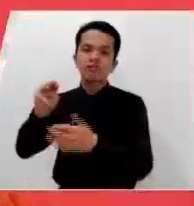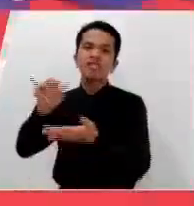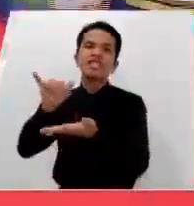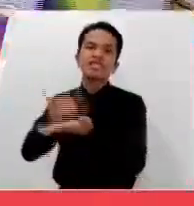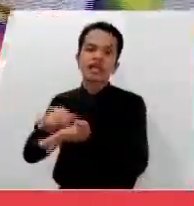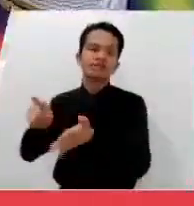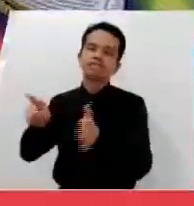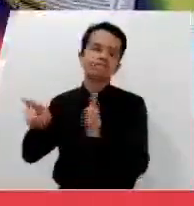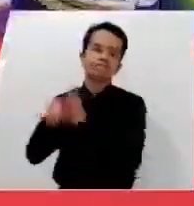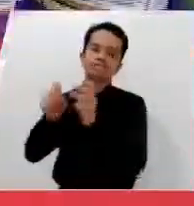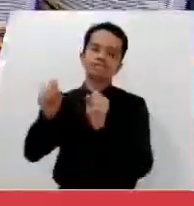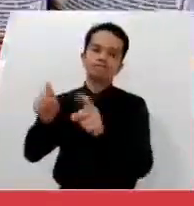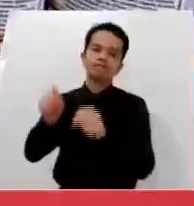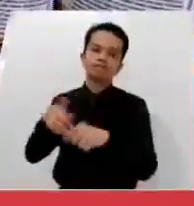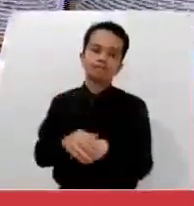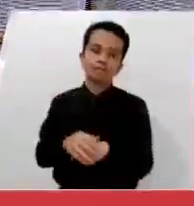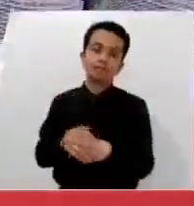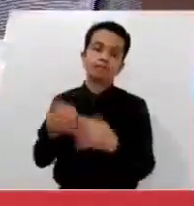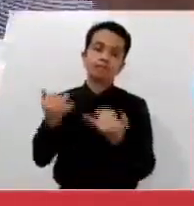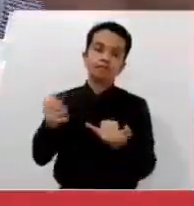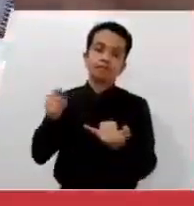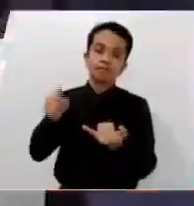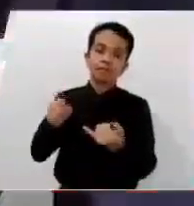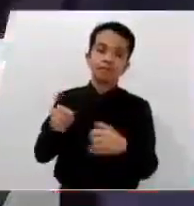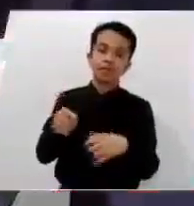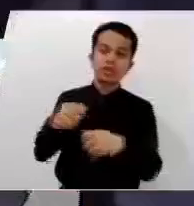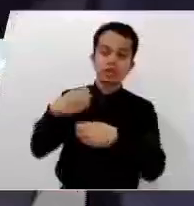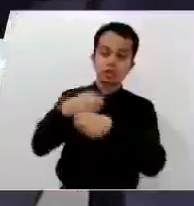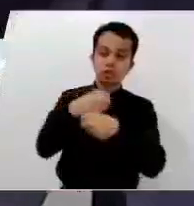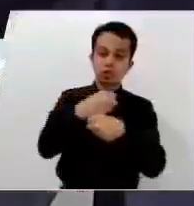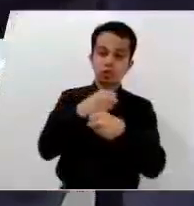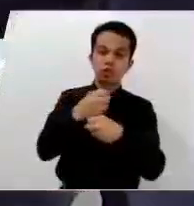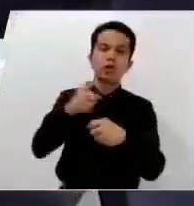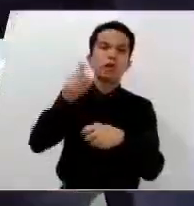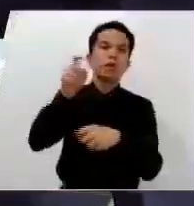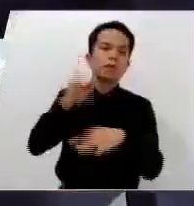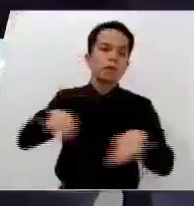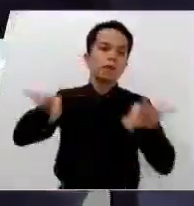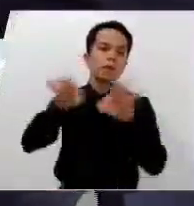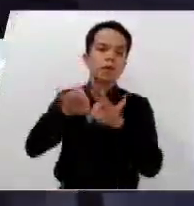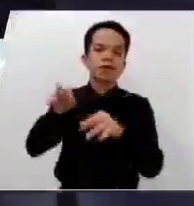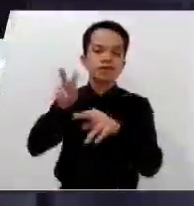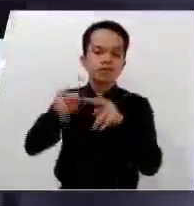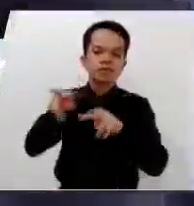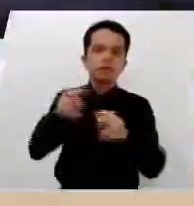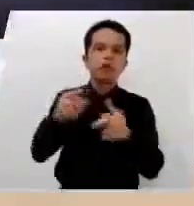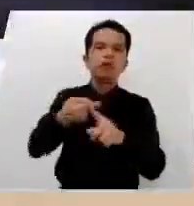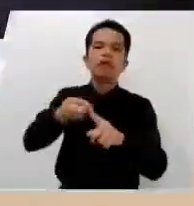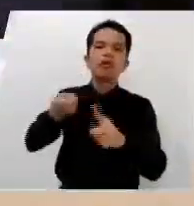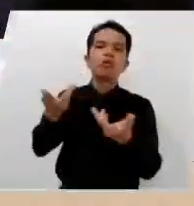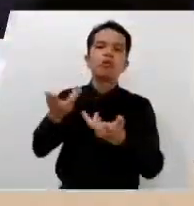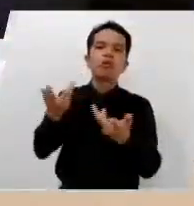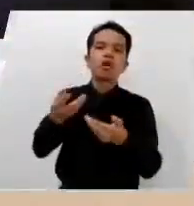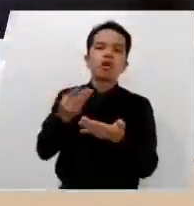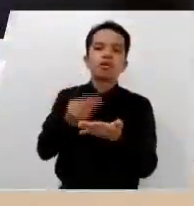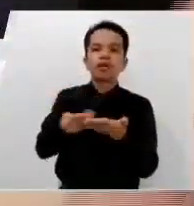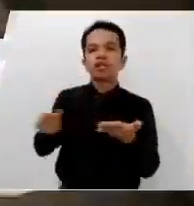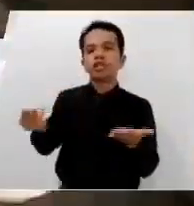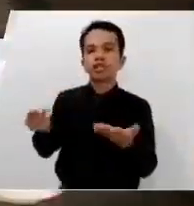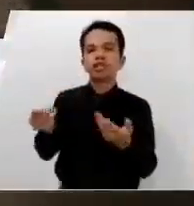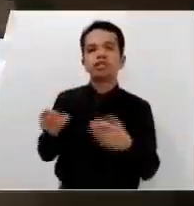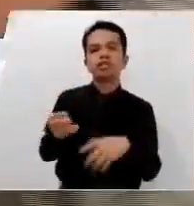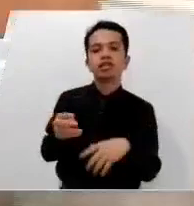ibenta. Tingin ng local manufacturers ng paputok, kailangan tutukan kung saan nagmumula ang materyales gaya ng imported na pulbura. At bakit